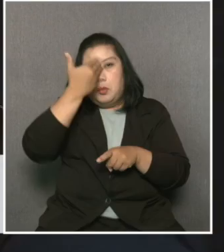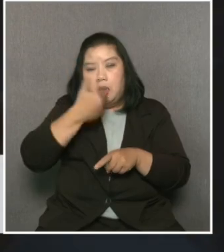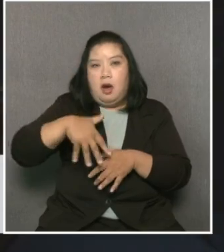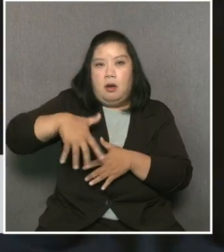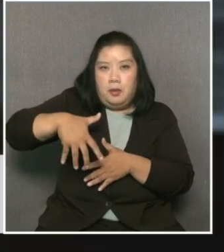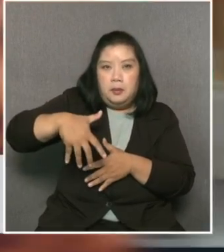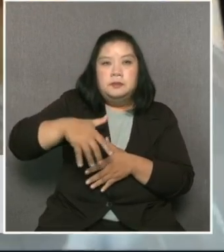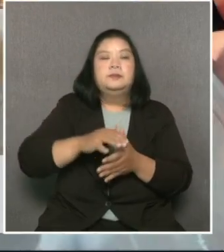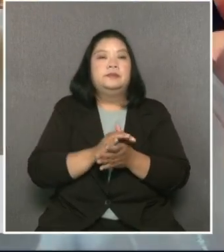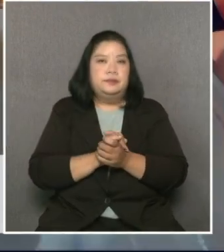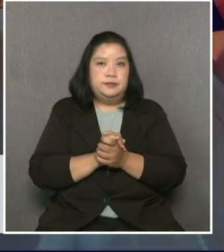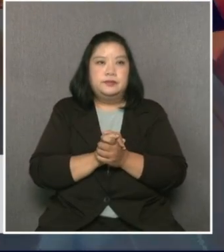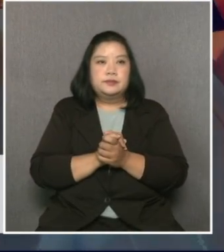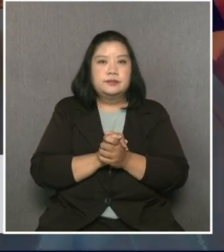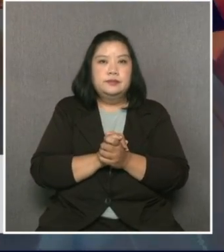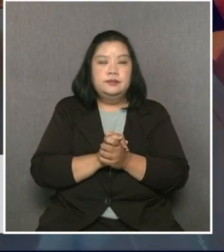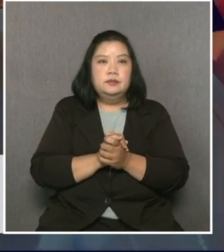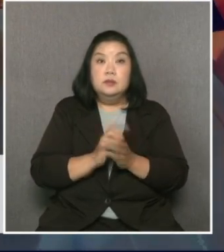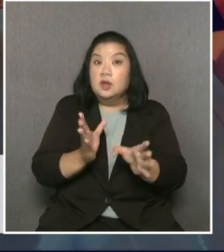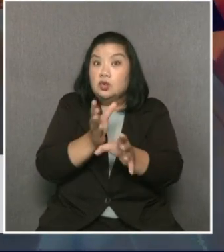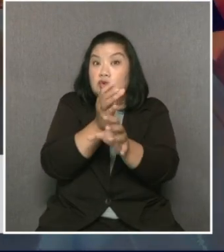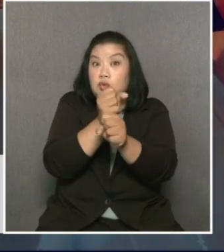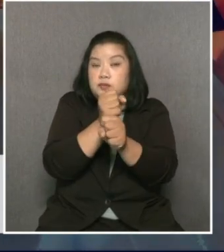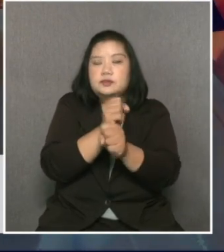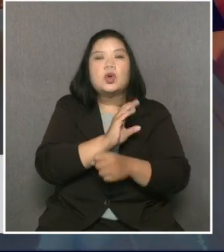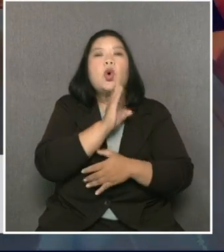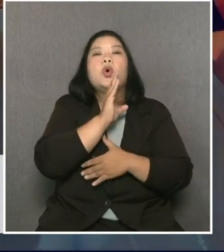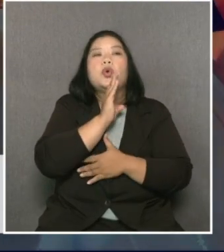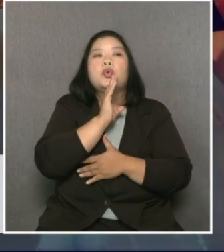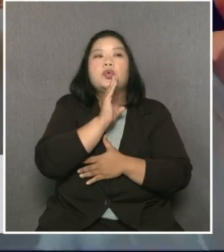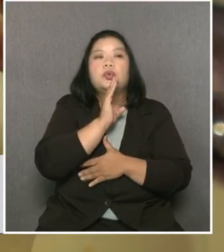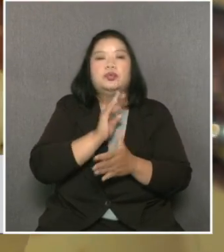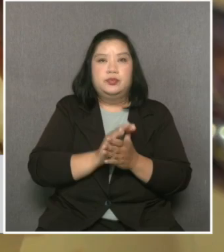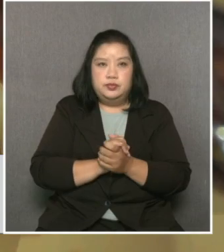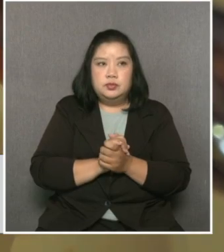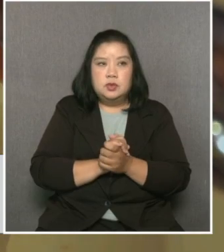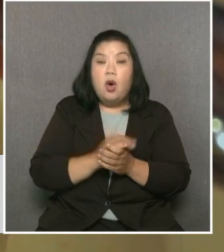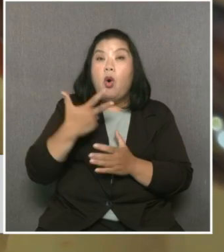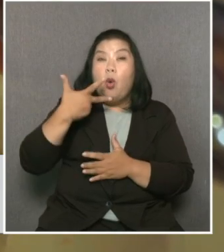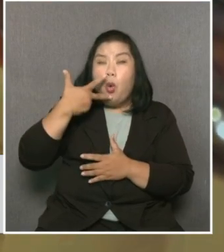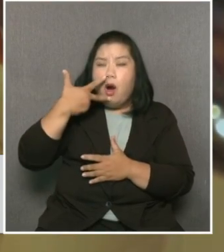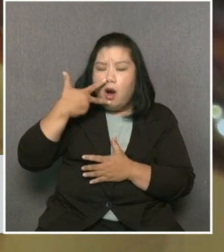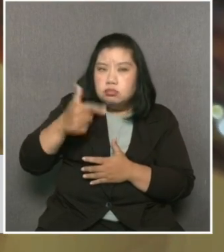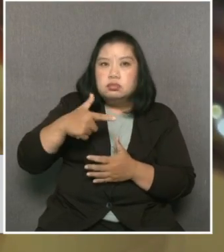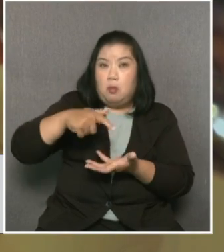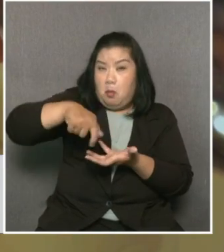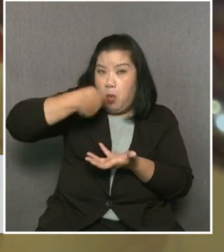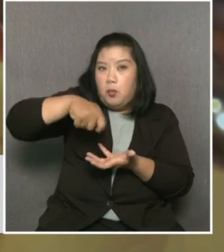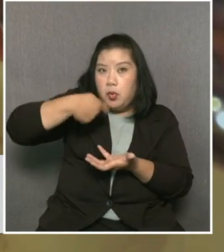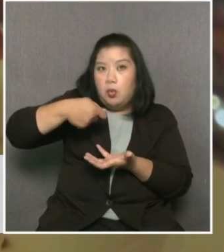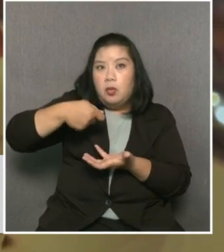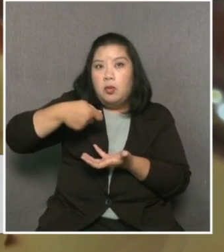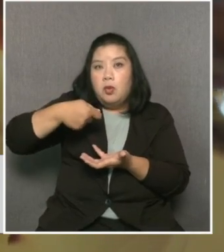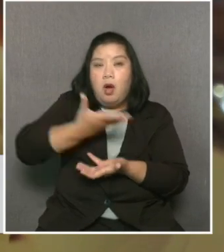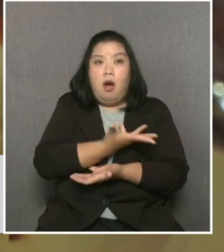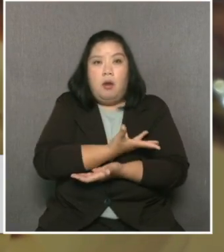พลัน สรุปว่าข่าวปลอมค่ะการกินหวานมากในครั้งเดียวไม่ทำให้เสี่ยงช็อกจนต้